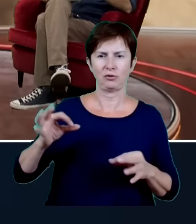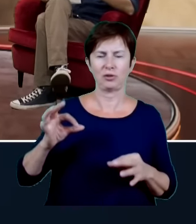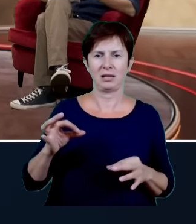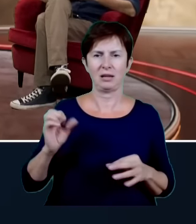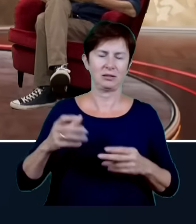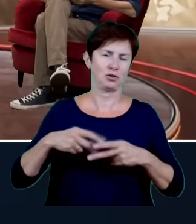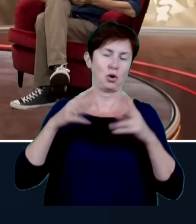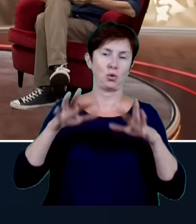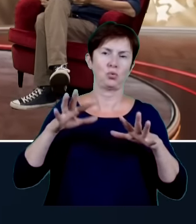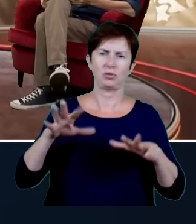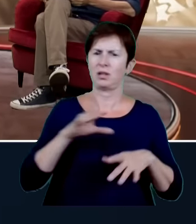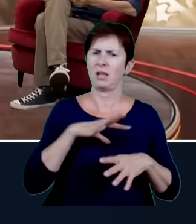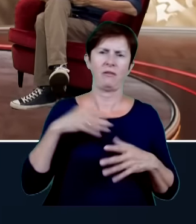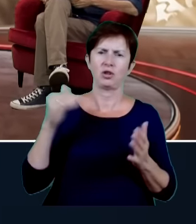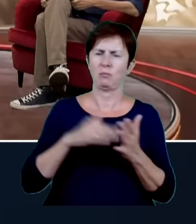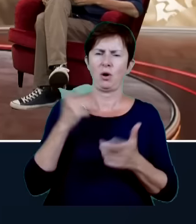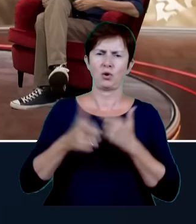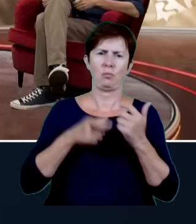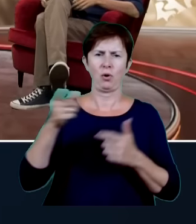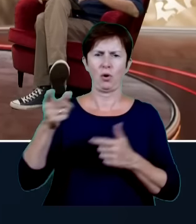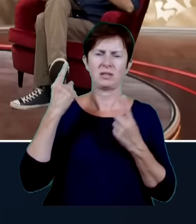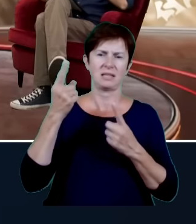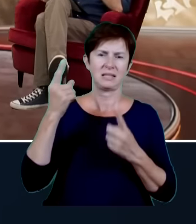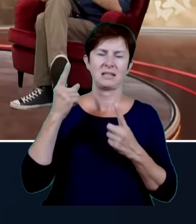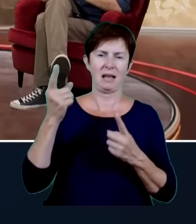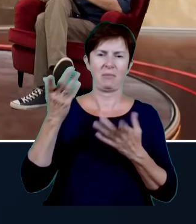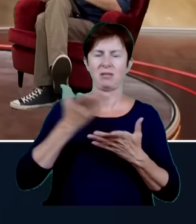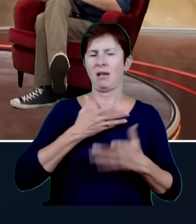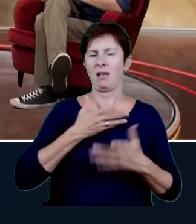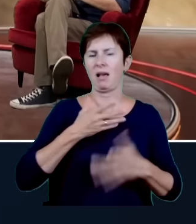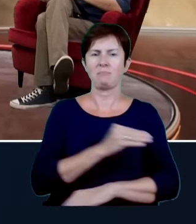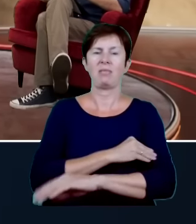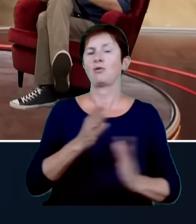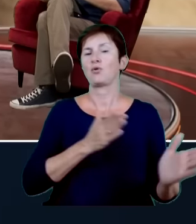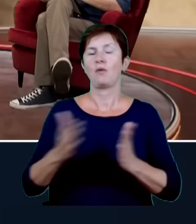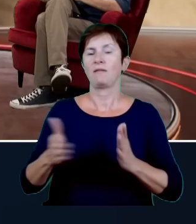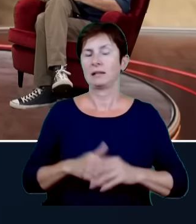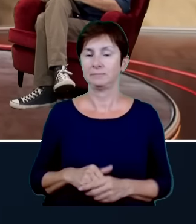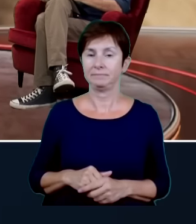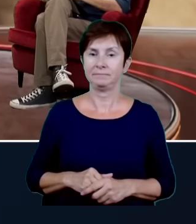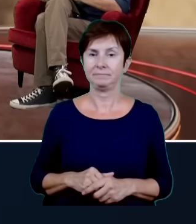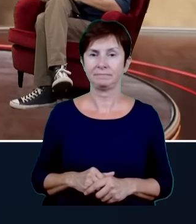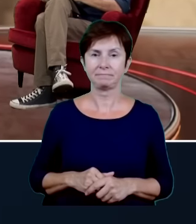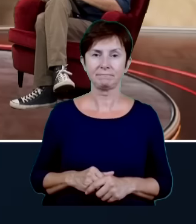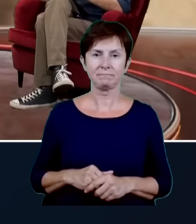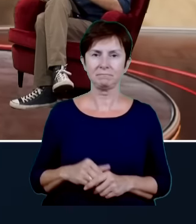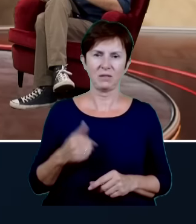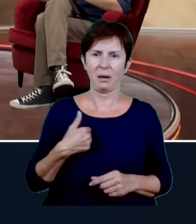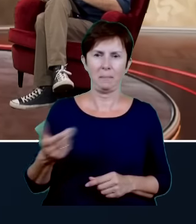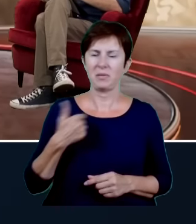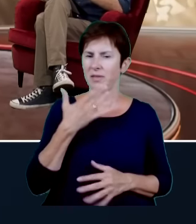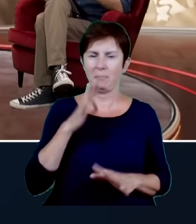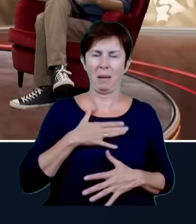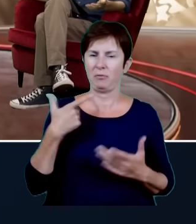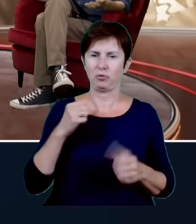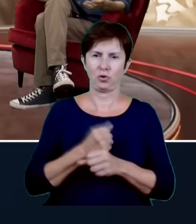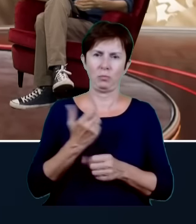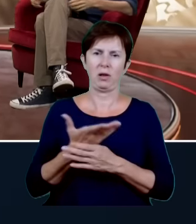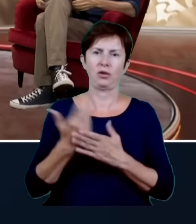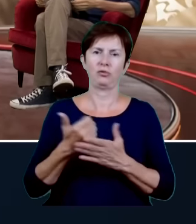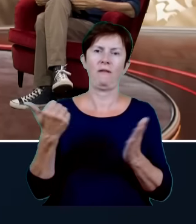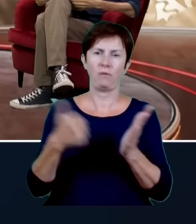niewiele trzeba było robić oni sami nasypali że w zasadzie to nie mamy nic do roboty trzeba włączyć dać im